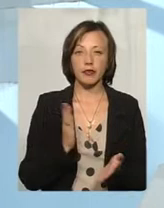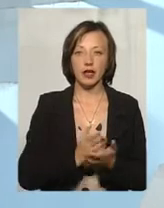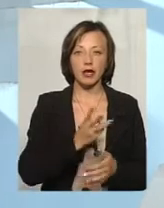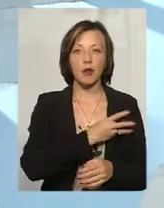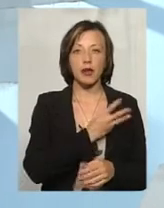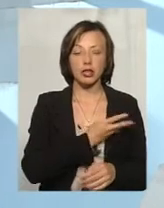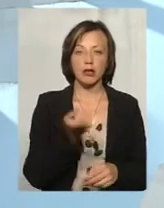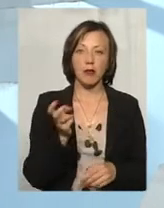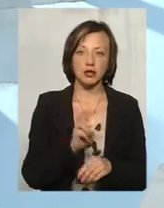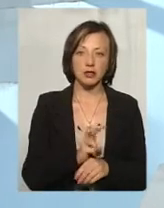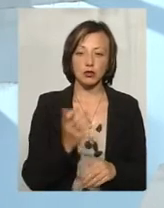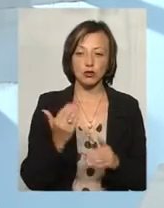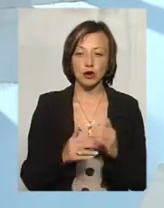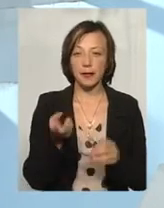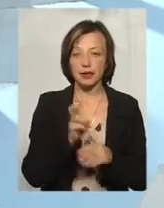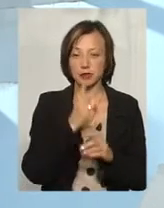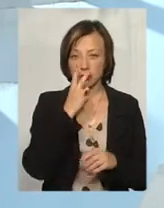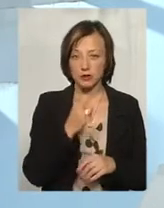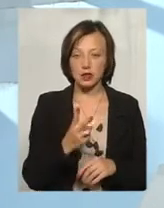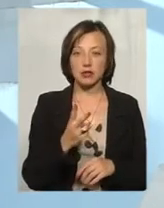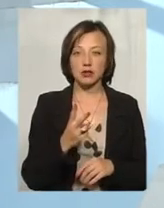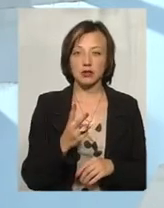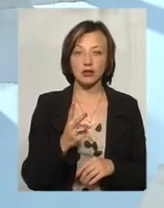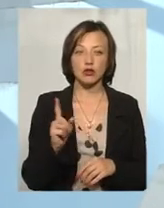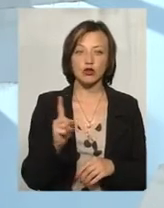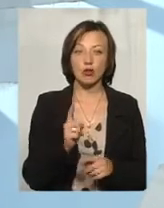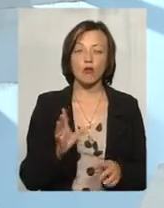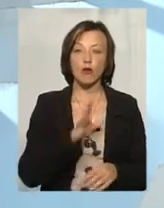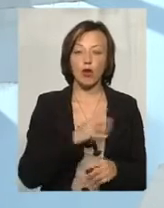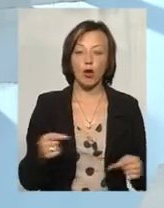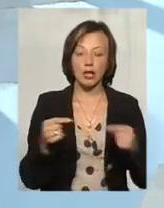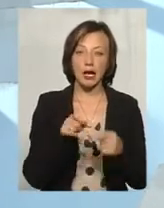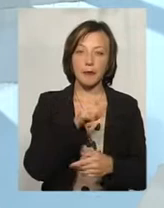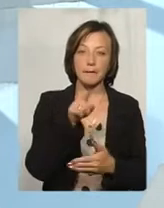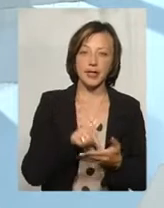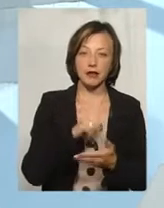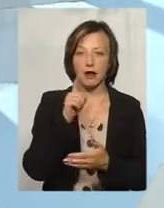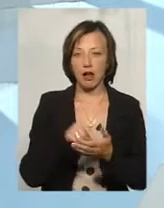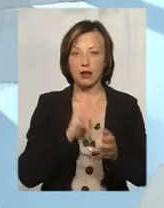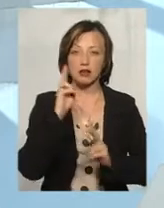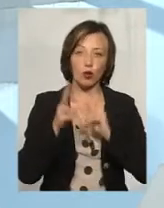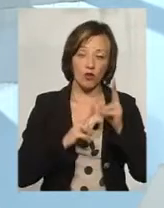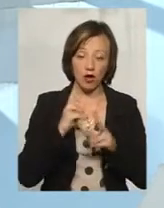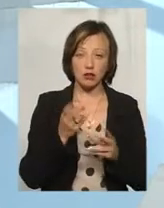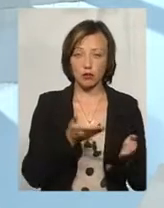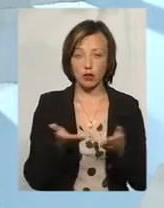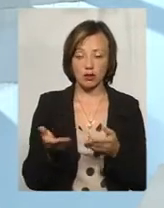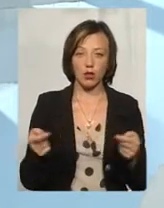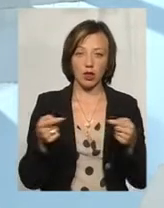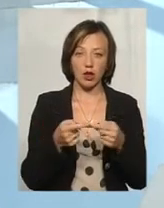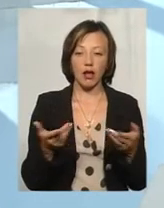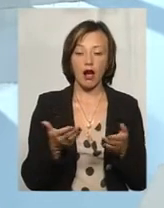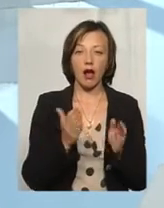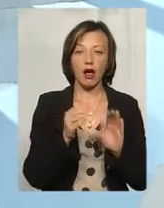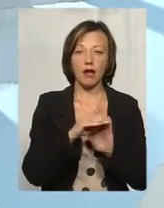бажання прийти, то вже йти подивитися, щоб були конкретні питання, конкретні зауваження, тому що, як кажу,